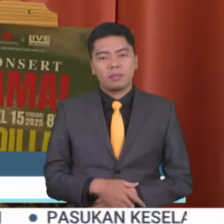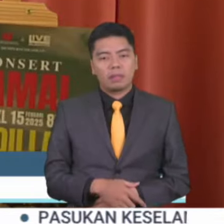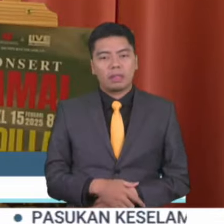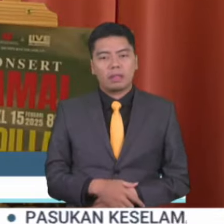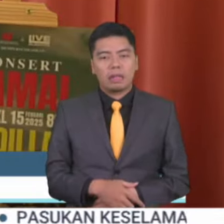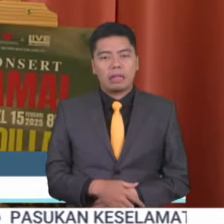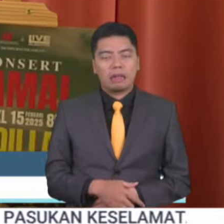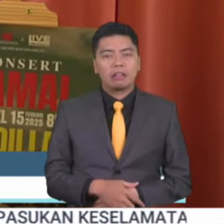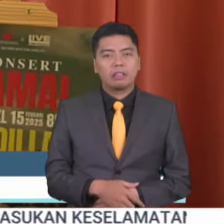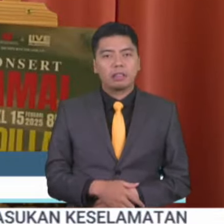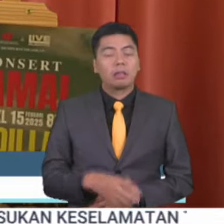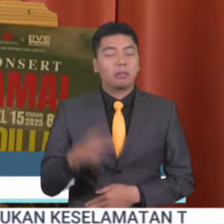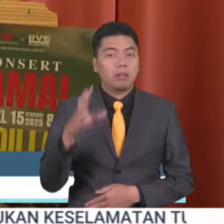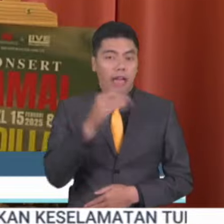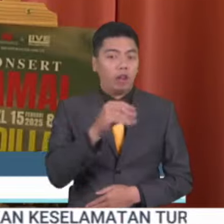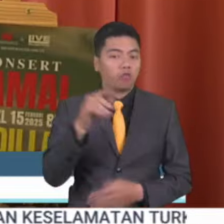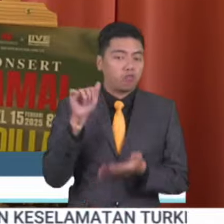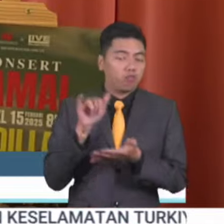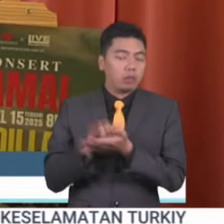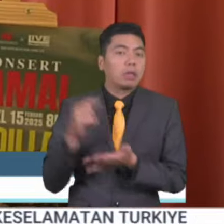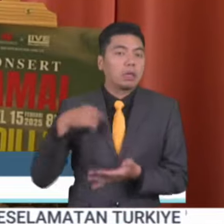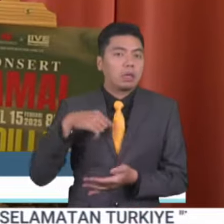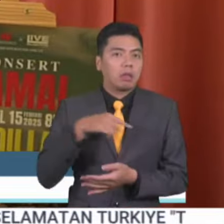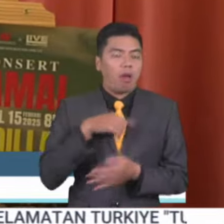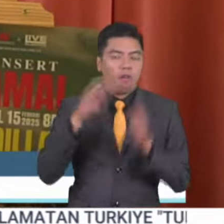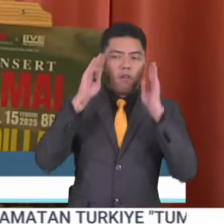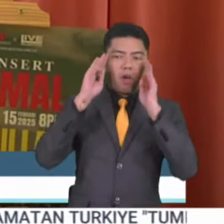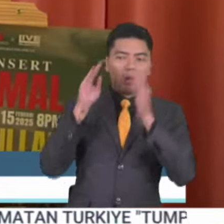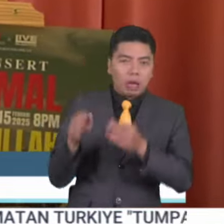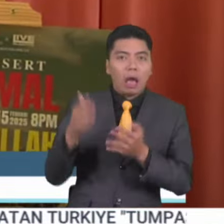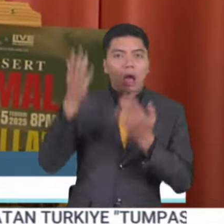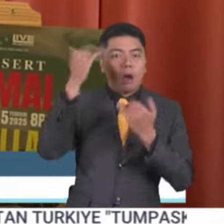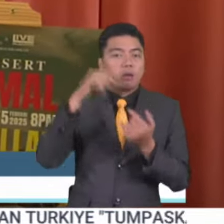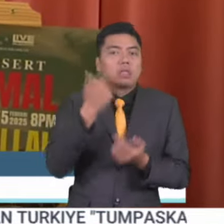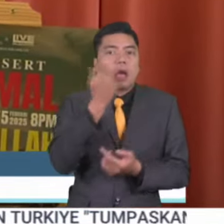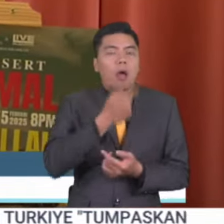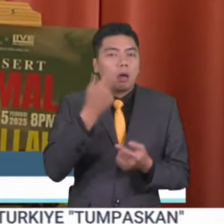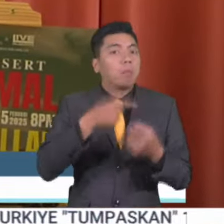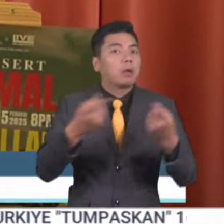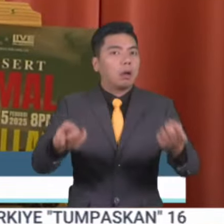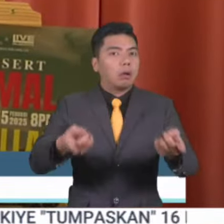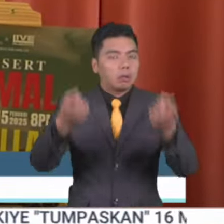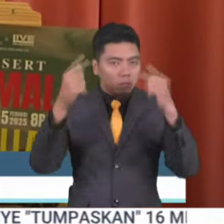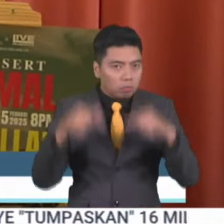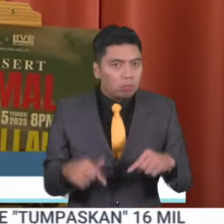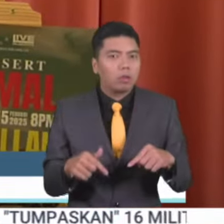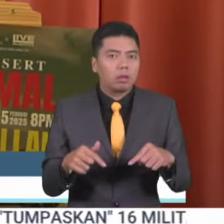perkara itu yang kita fokus untuk sama-sama penonton pun akan datang dengan